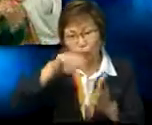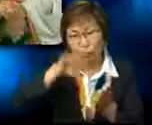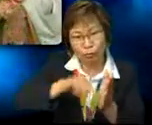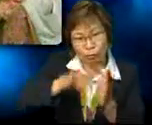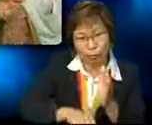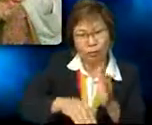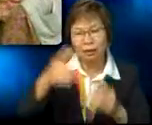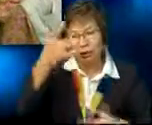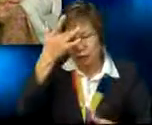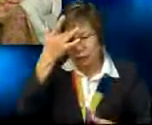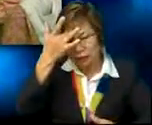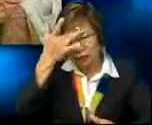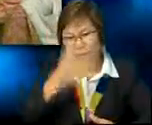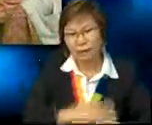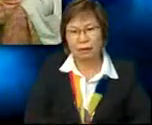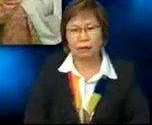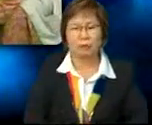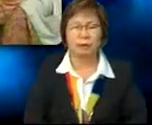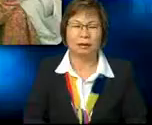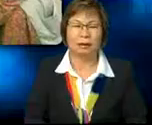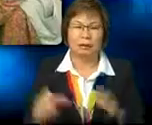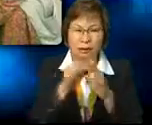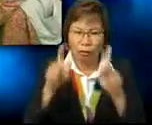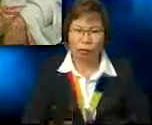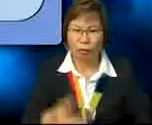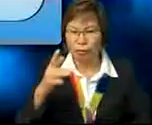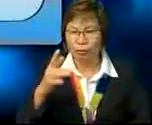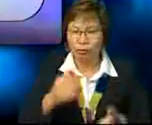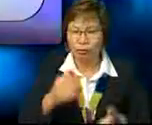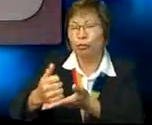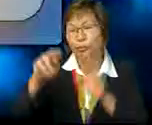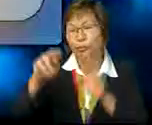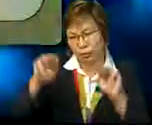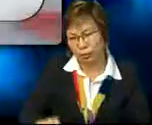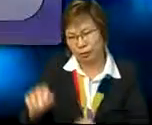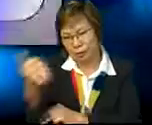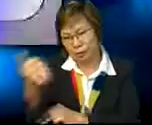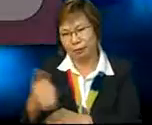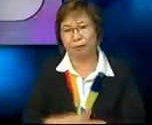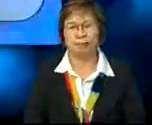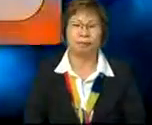mengurangkan sakit dan membaikkan keadaan seorang manusia yang lain.